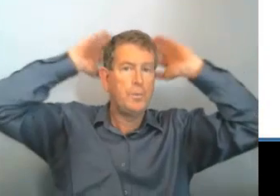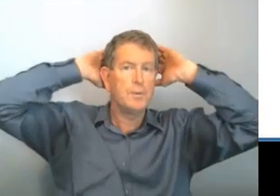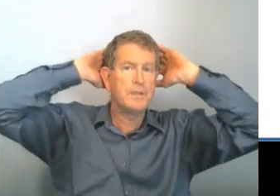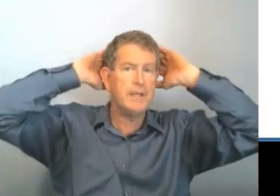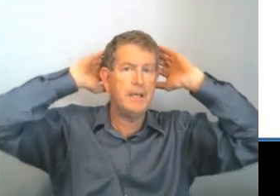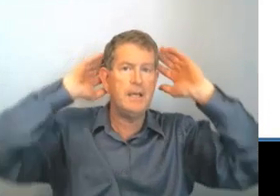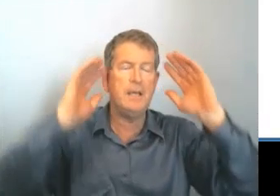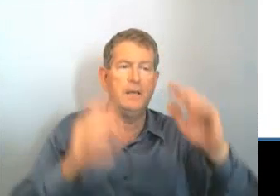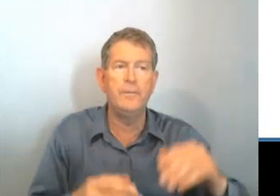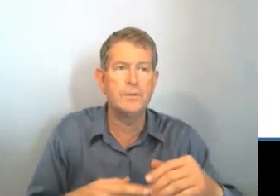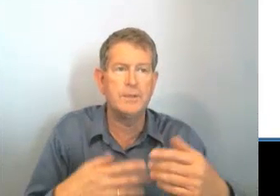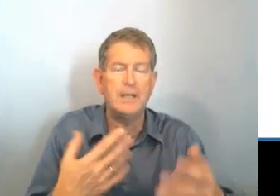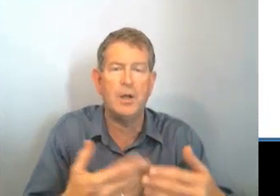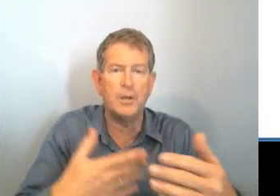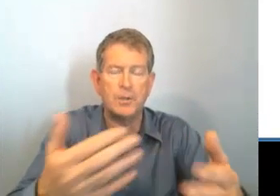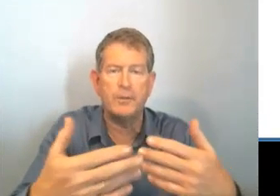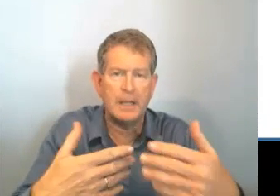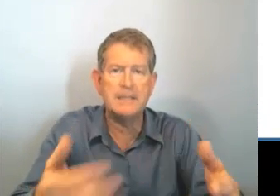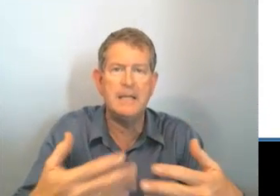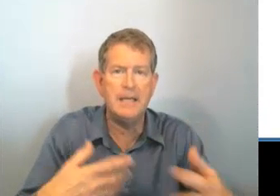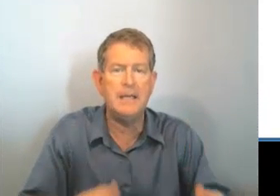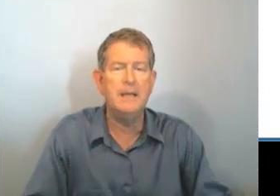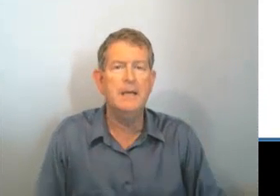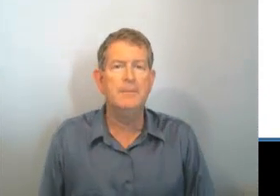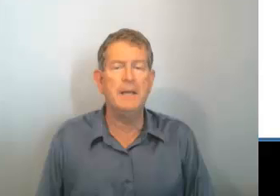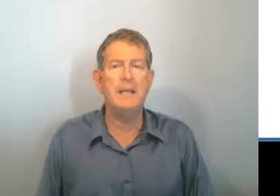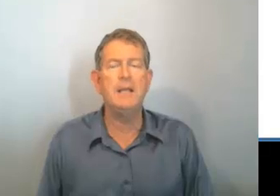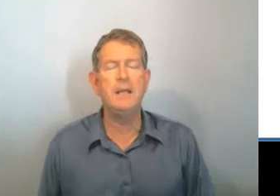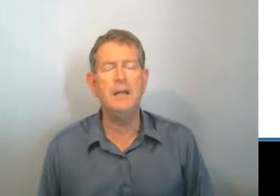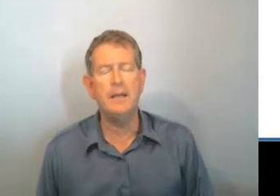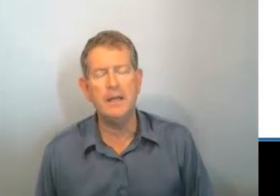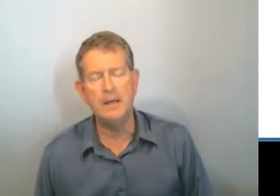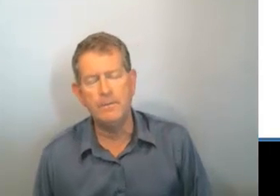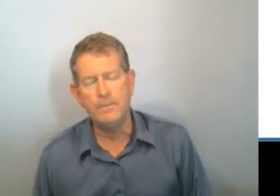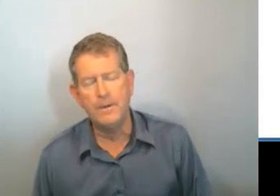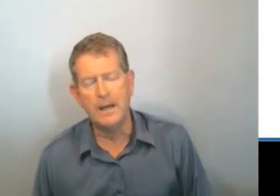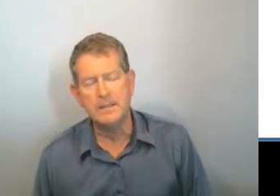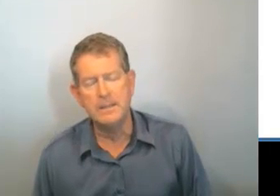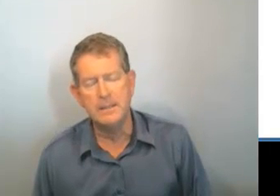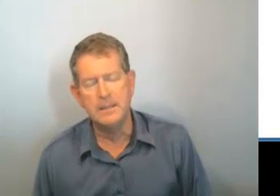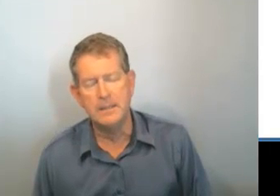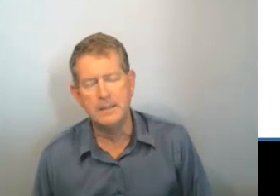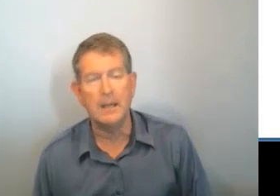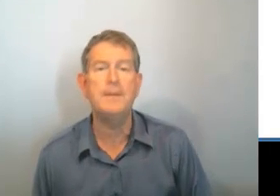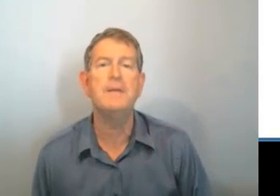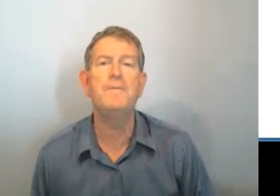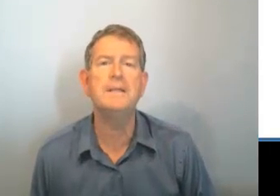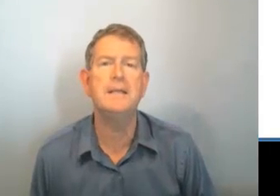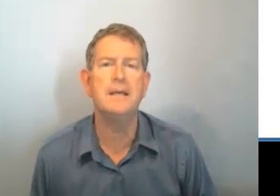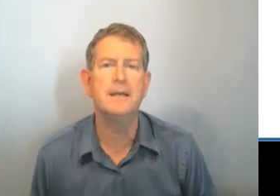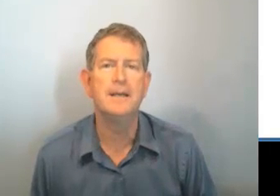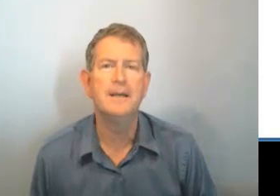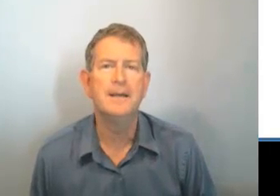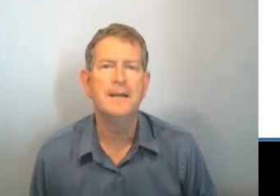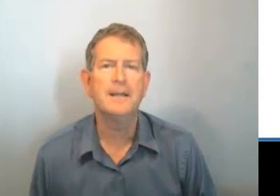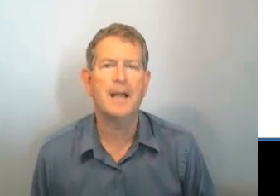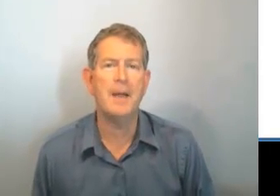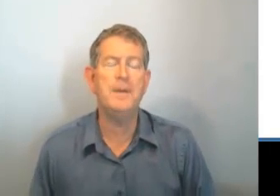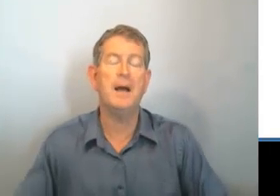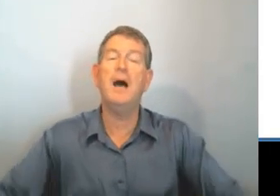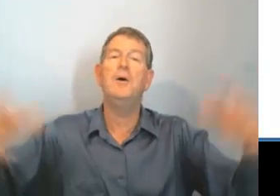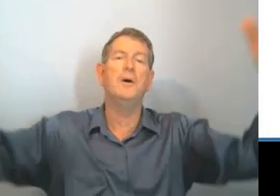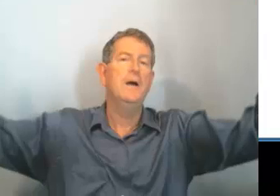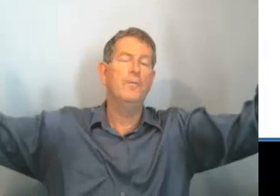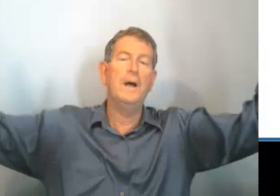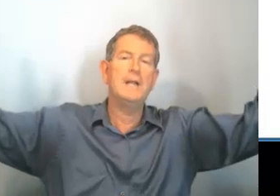se reposer, il veut se détendre devant la télé, mais il est fatigué. Répétez, fatigué. Très